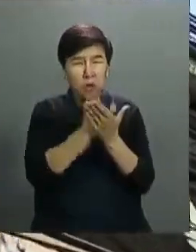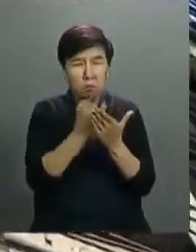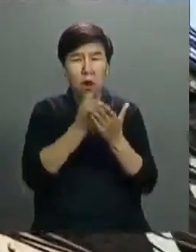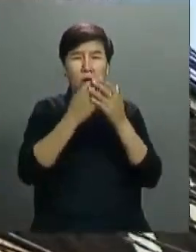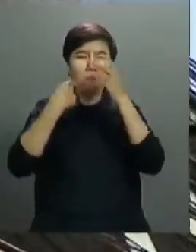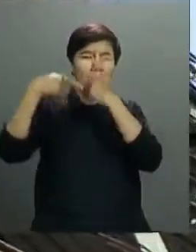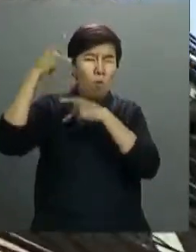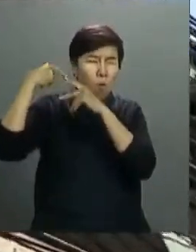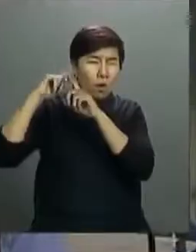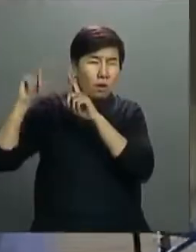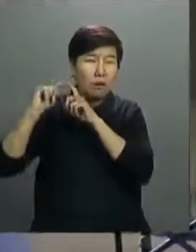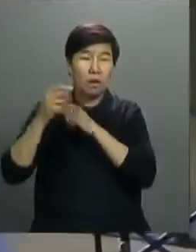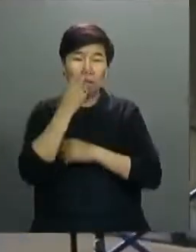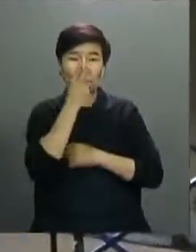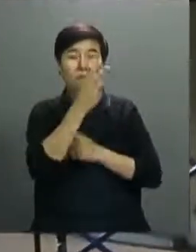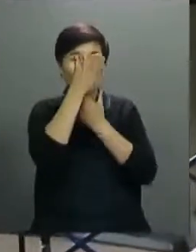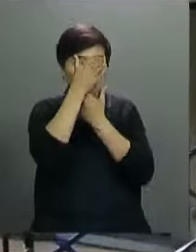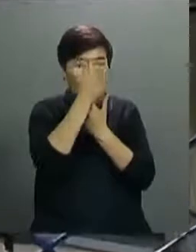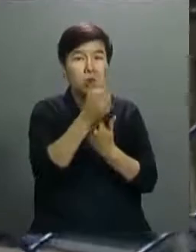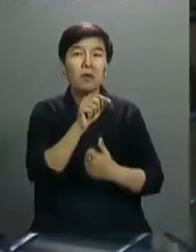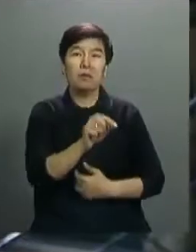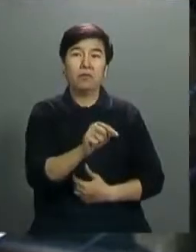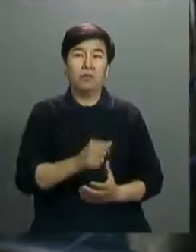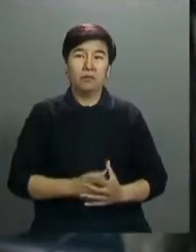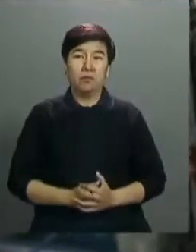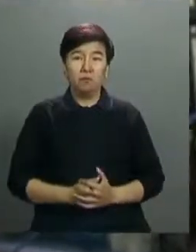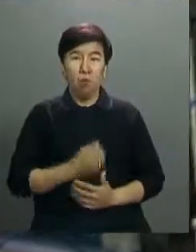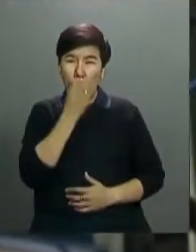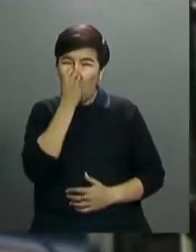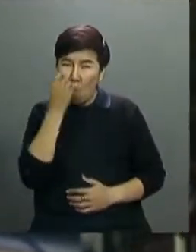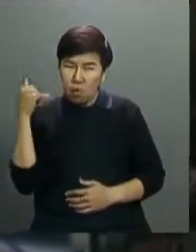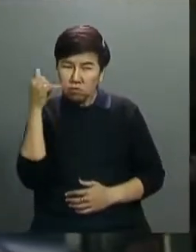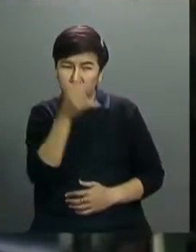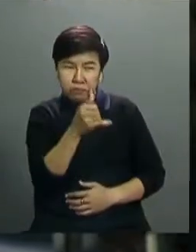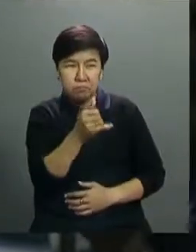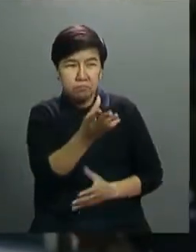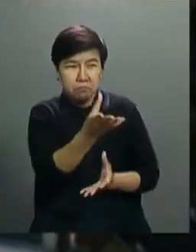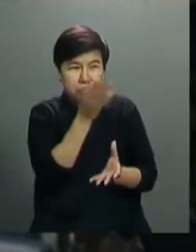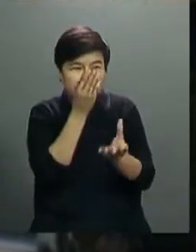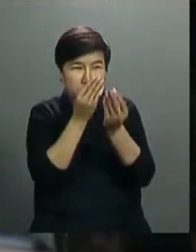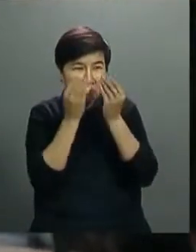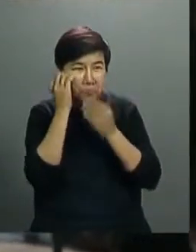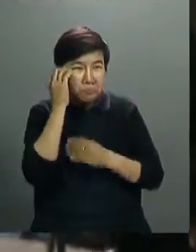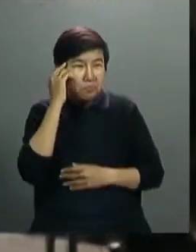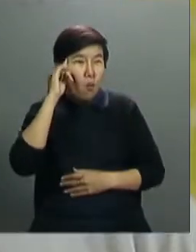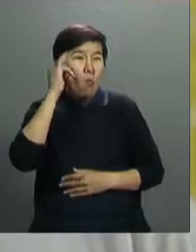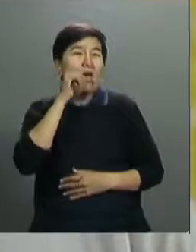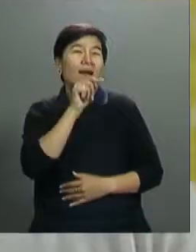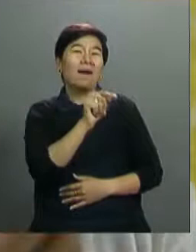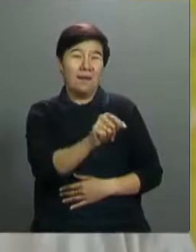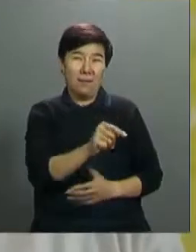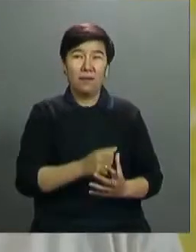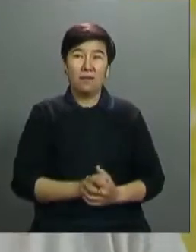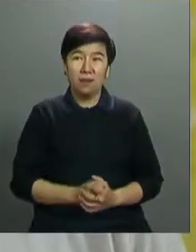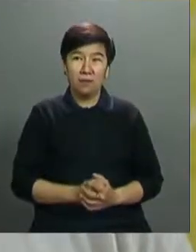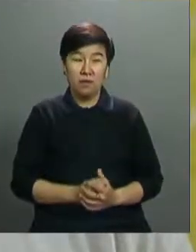เรื่องราวที่น่าสนใจมากที่เราน่าจะไปรู้จักมันเลยพอวันนึงเรารู้จักมันเราก็แอบช